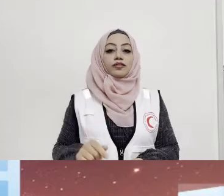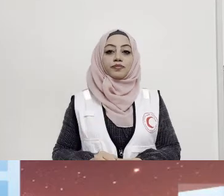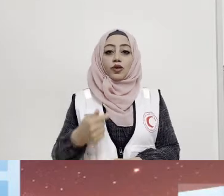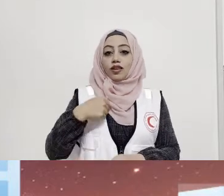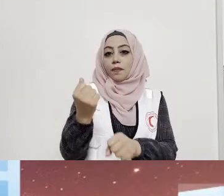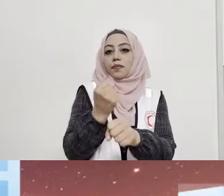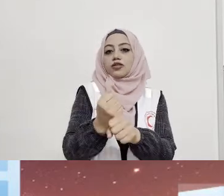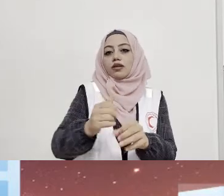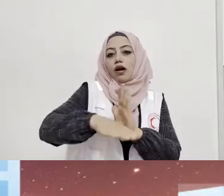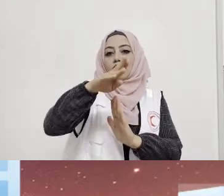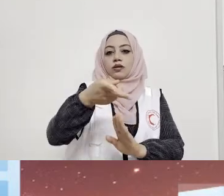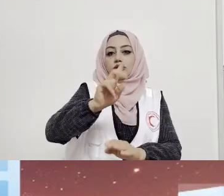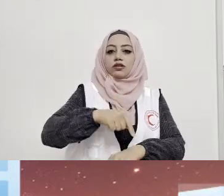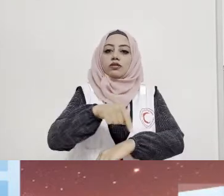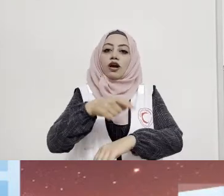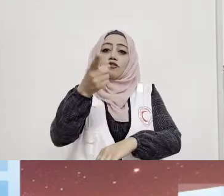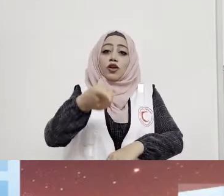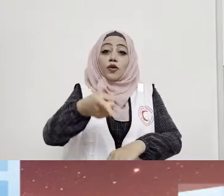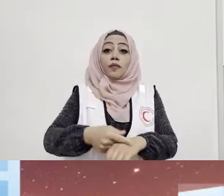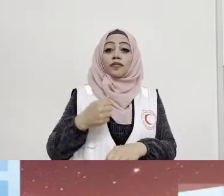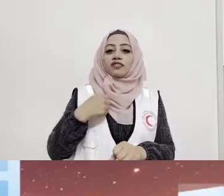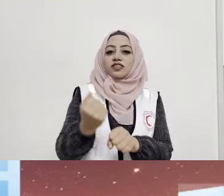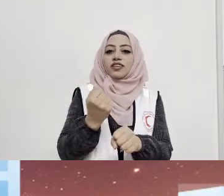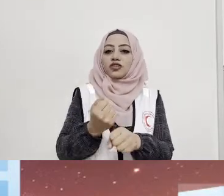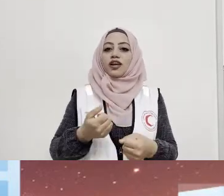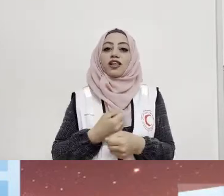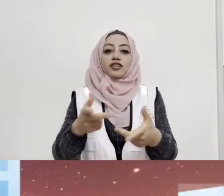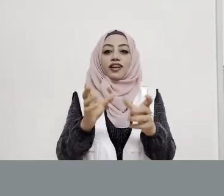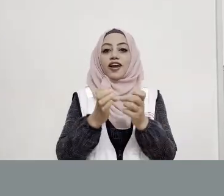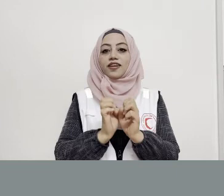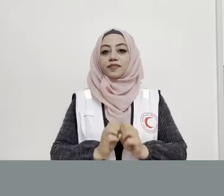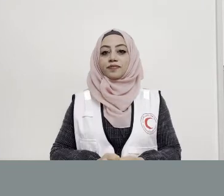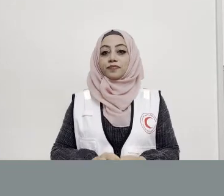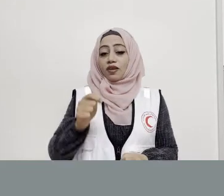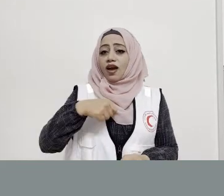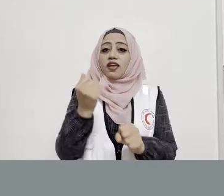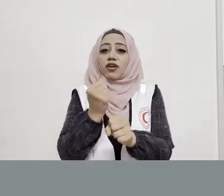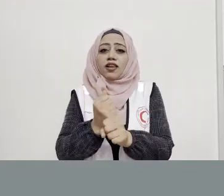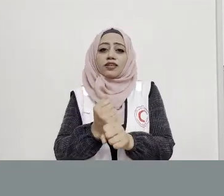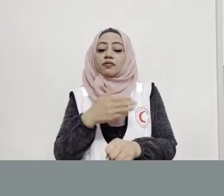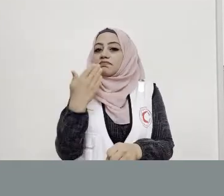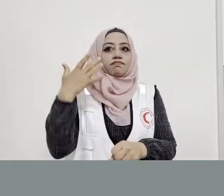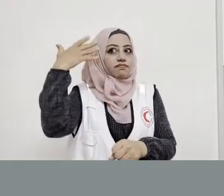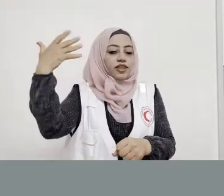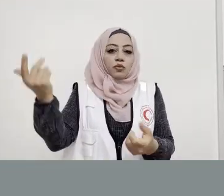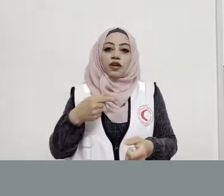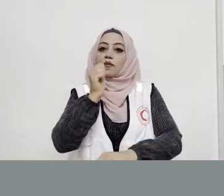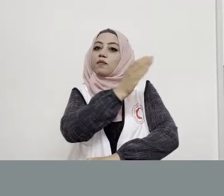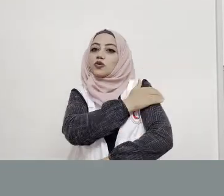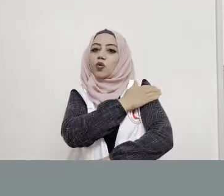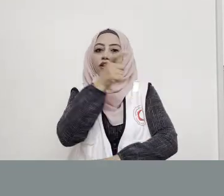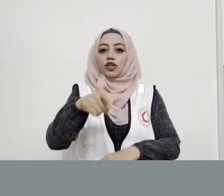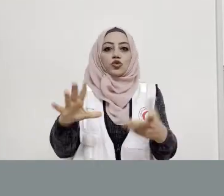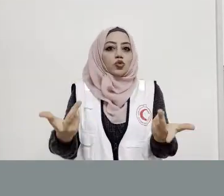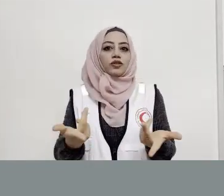وأنا بشتغل أكثر من 12 ساعة باليوم حتى أقدر أكفي عيلتي. أنا فعلا ما كنت متخيل حجم المسؤولية اللي راح تكون، ولا